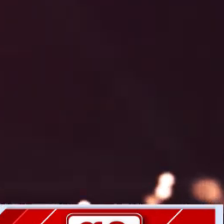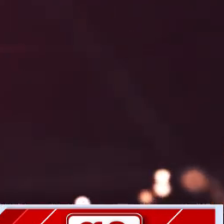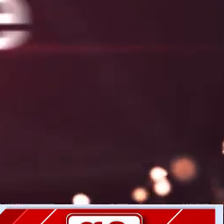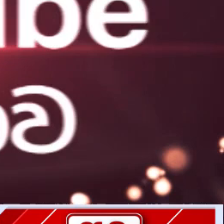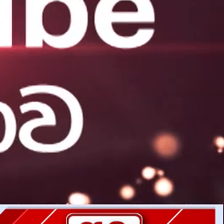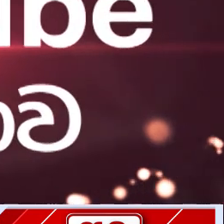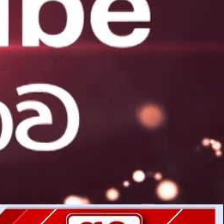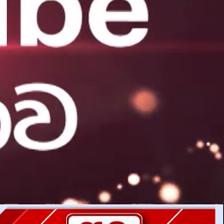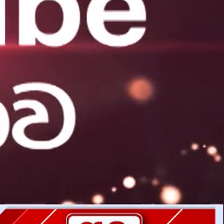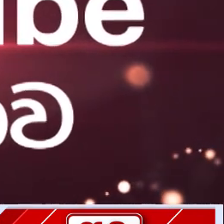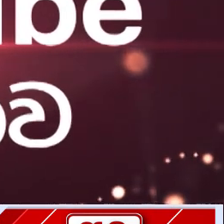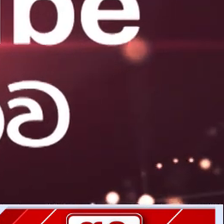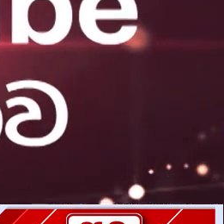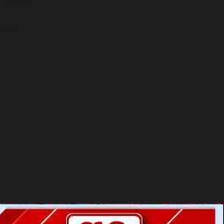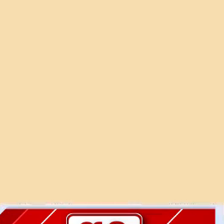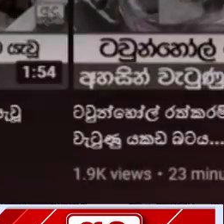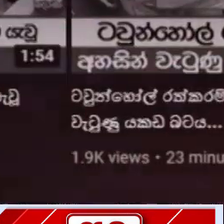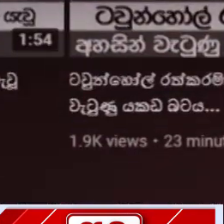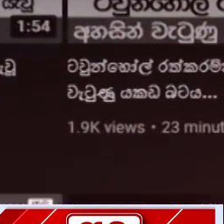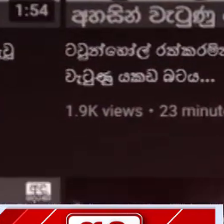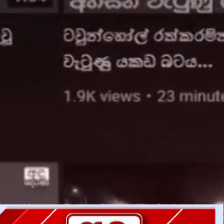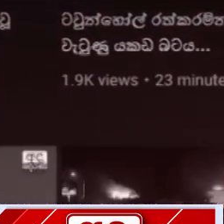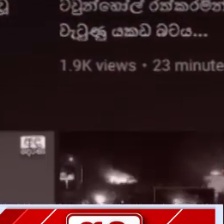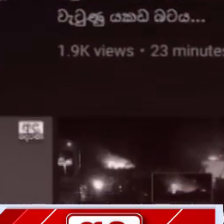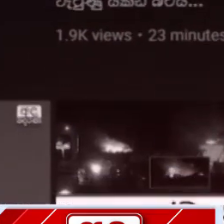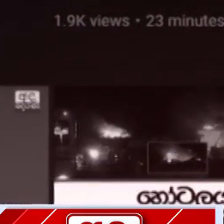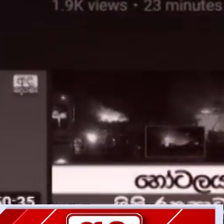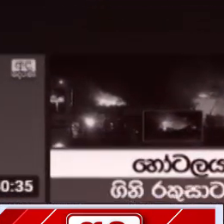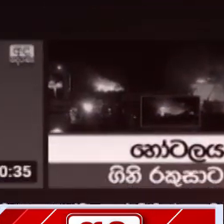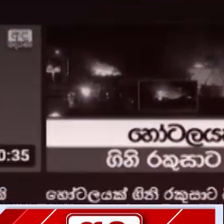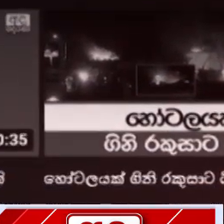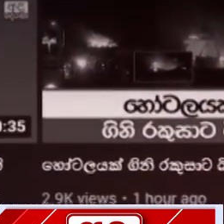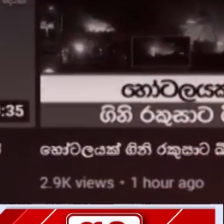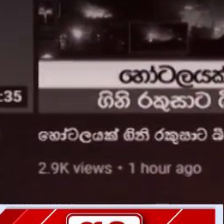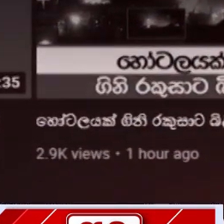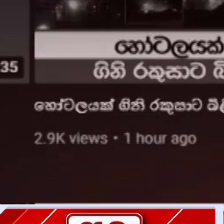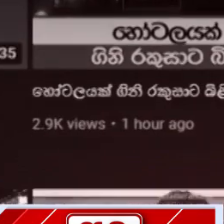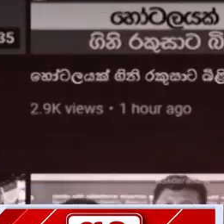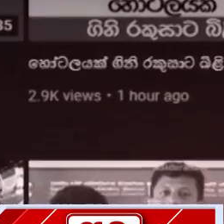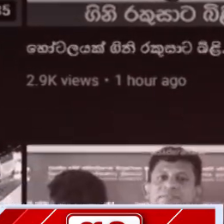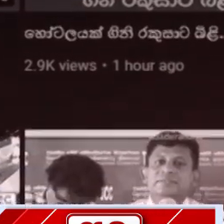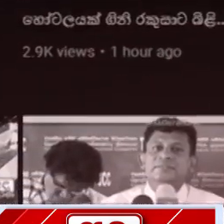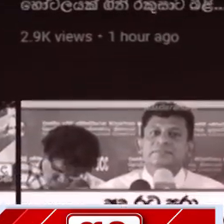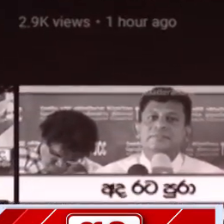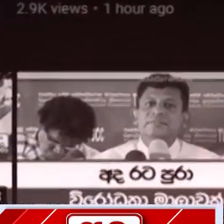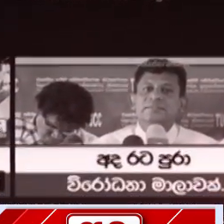අද දෙරණ YouTube නාලිකාව. YouTube අද දෙරණ දැන්ම subscribe කරන්න.